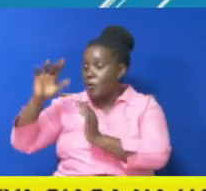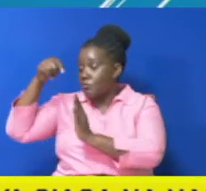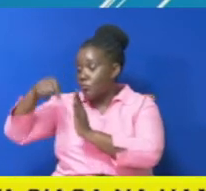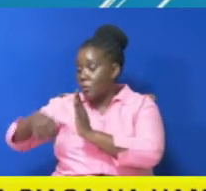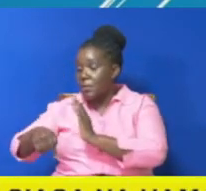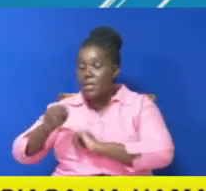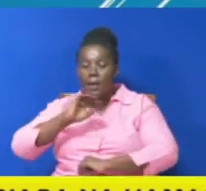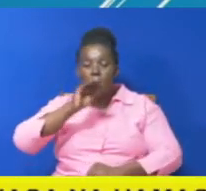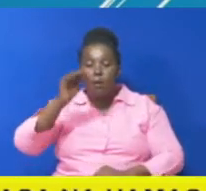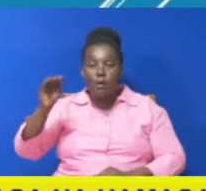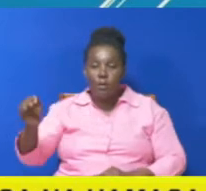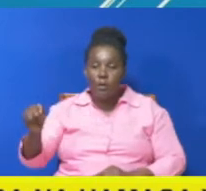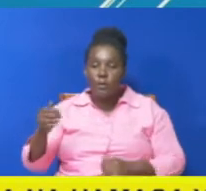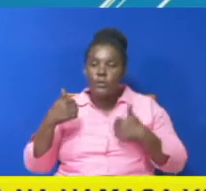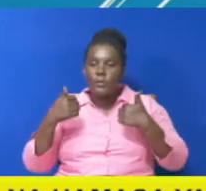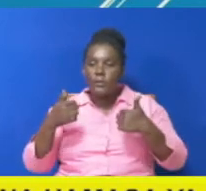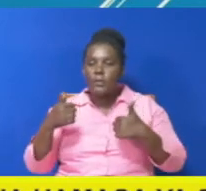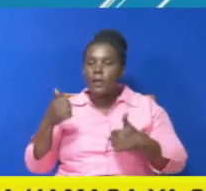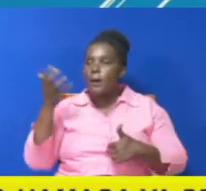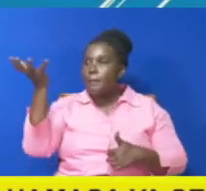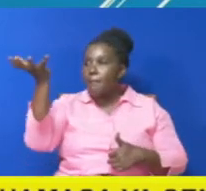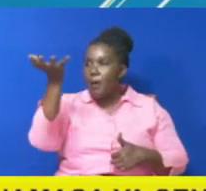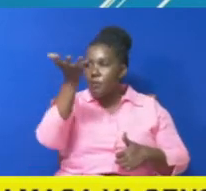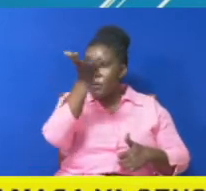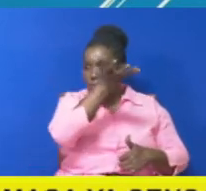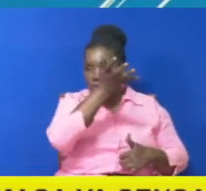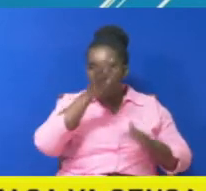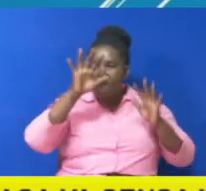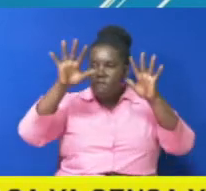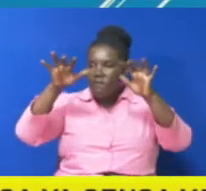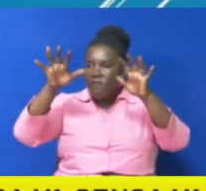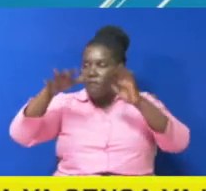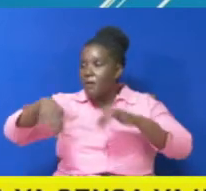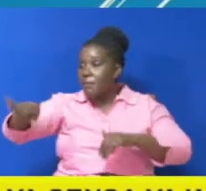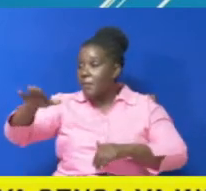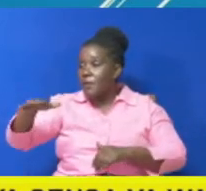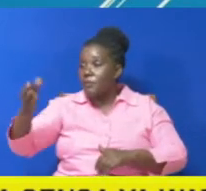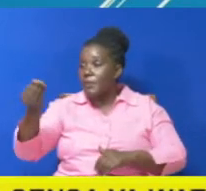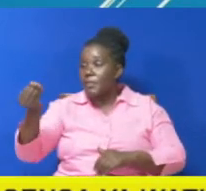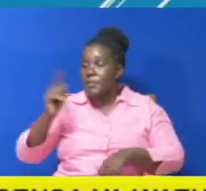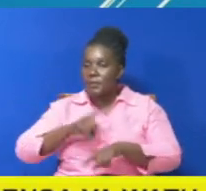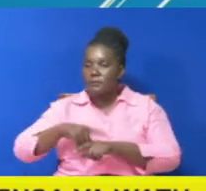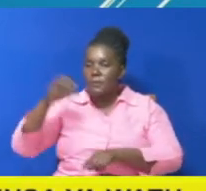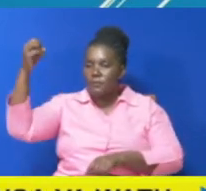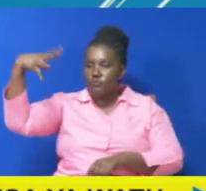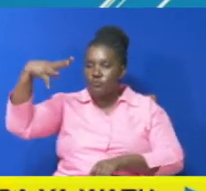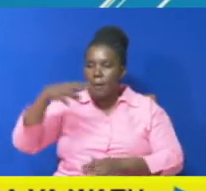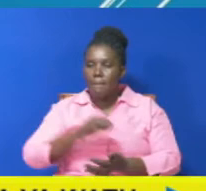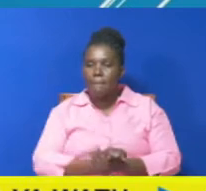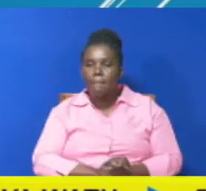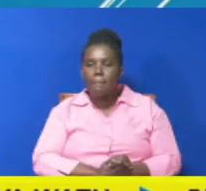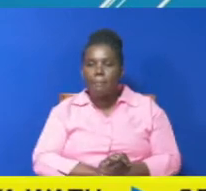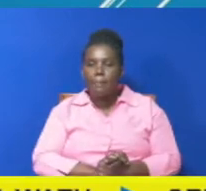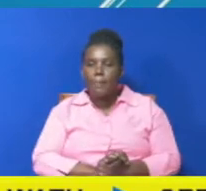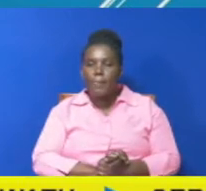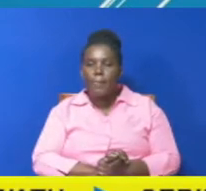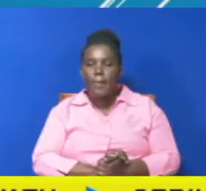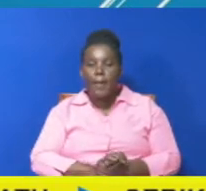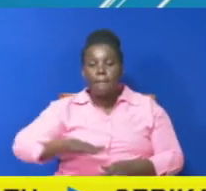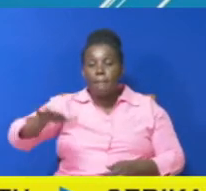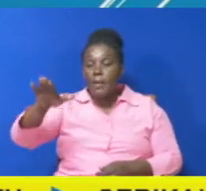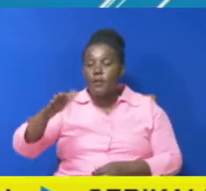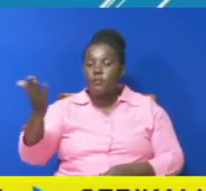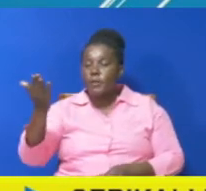pamoja na mkoa wa Morogoro yanatarajiwa kuwa na hali ya mengu kiasi, mvua nyepesi katika maeneo machache na vipindi vya jua. Na maeneo mengine ya nchi